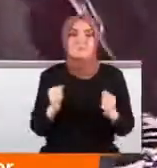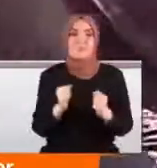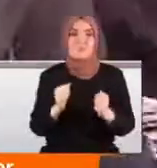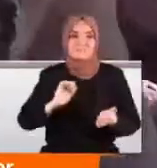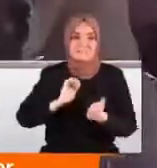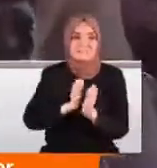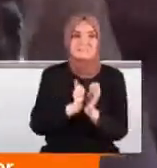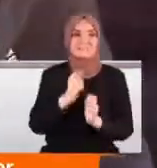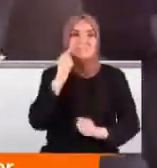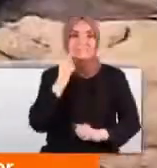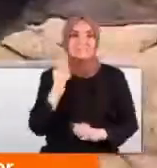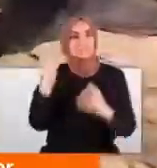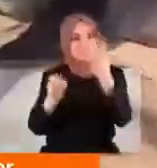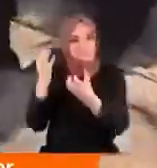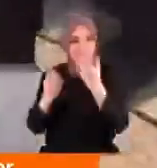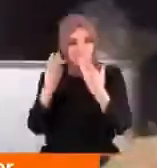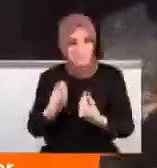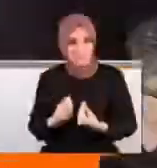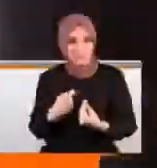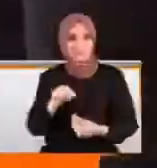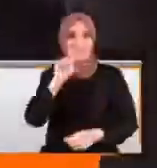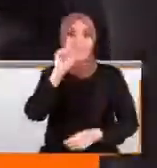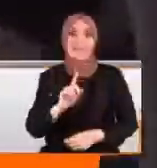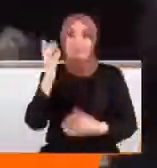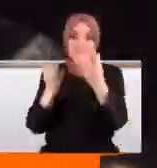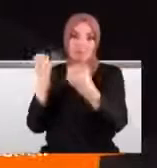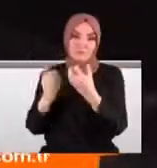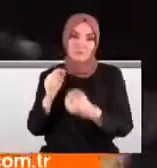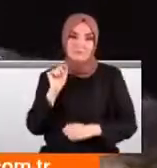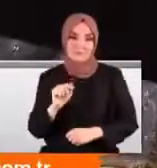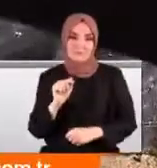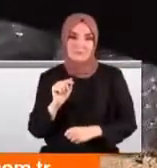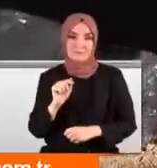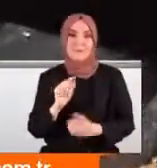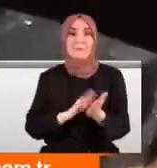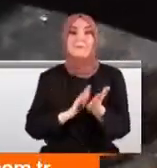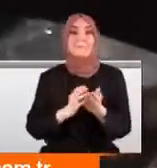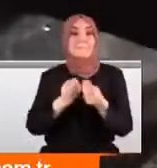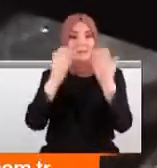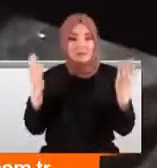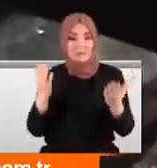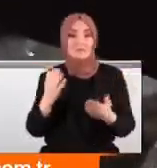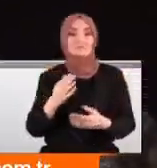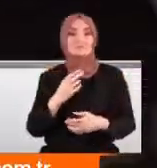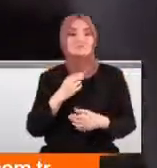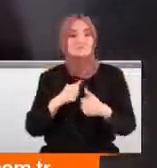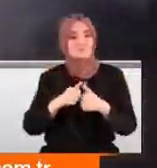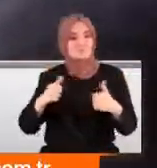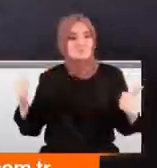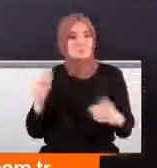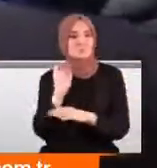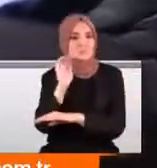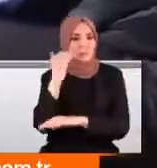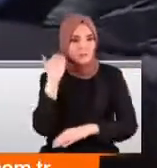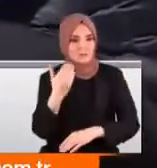İlk hasat bu aslında. Bereketi, bolluğu, uzun yaşamı, sağlıklı hayatı temsil eden, kendisine